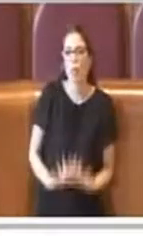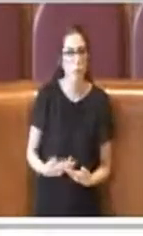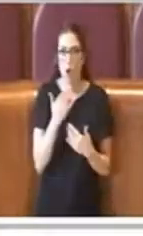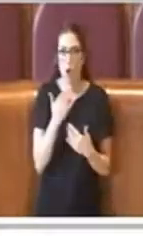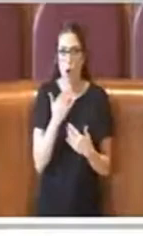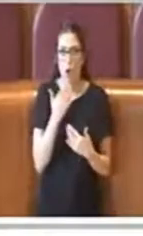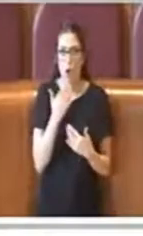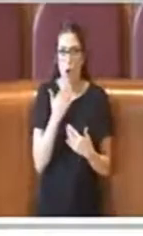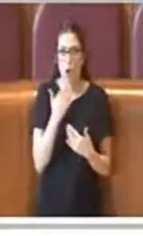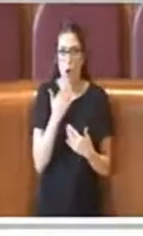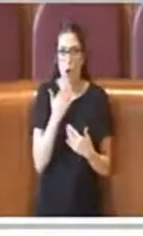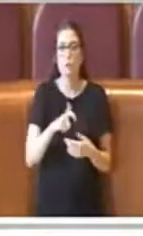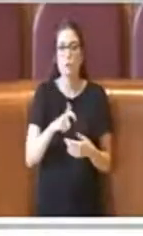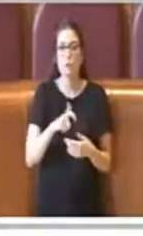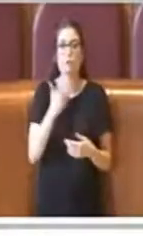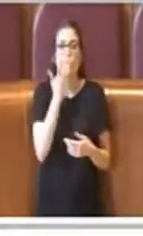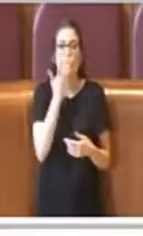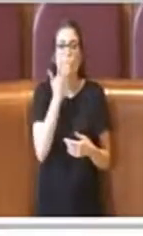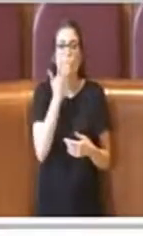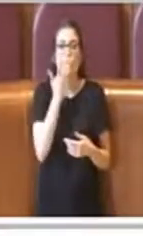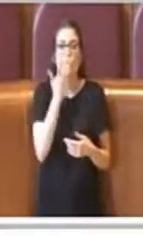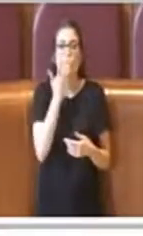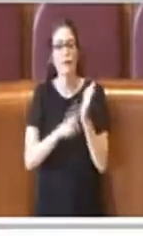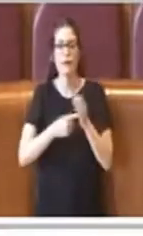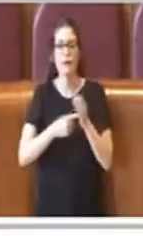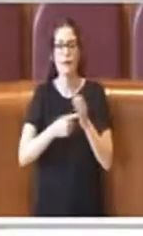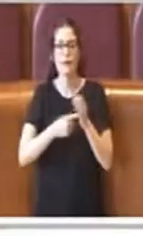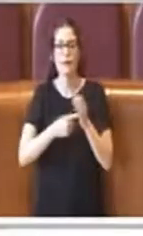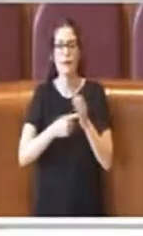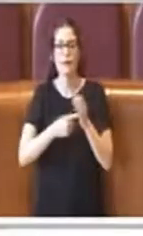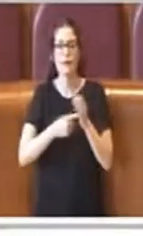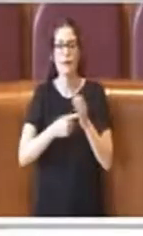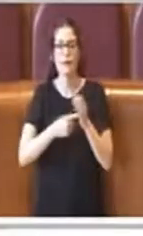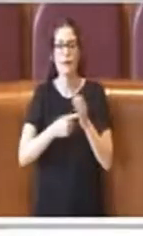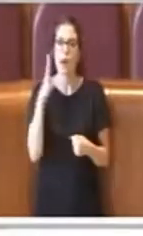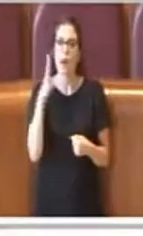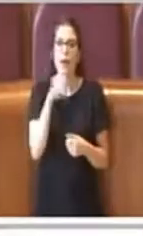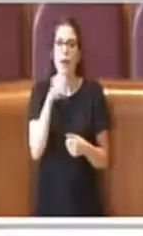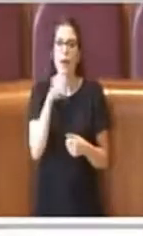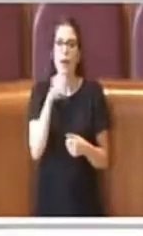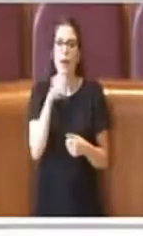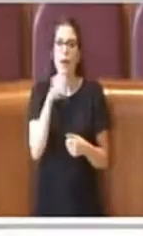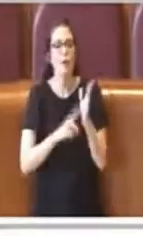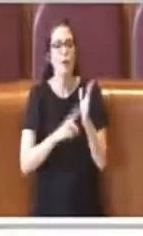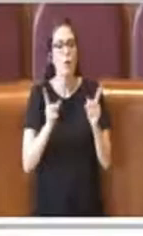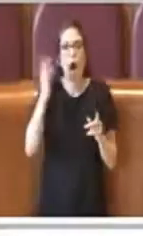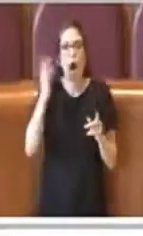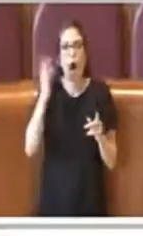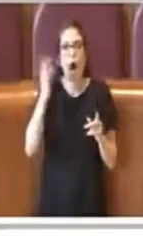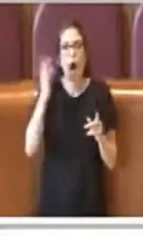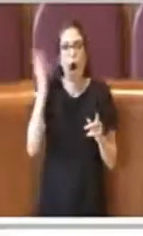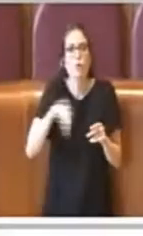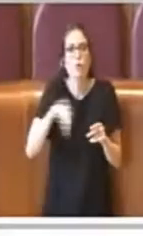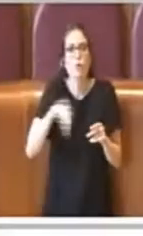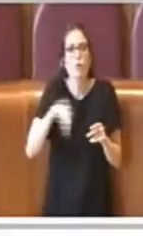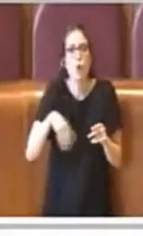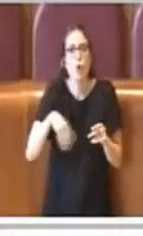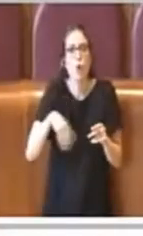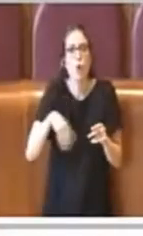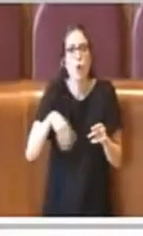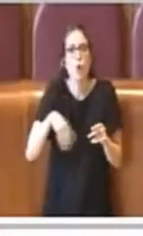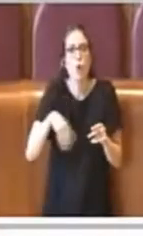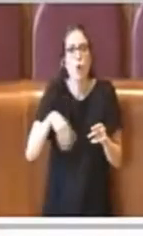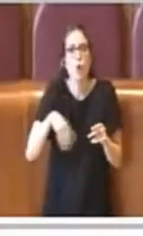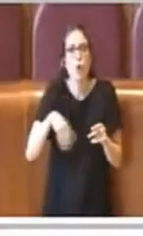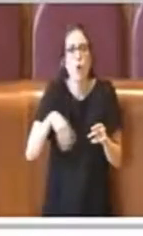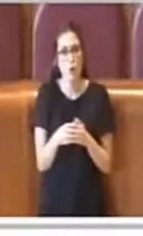per rivendicare con forza i loro diritti, per cercare anche di sapere quali sono i loro diritti, perché a volte neppure li sanno. Allora